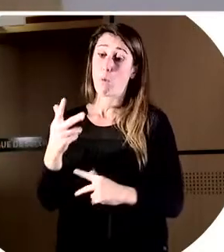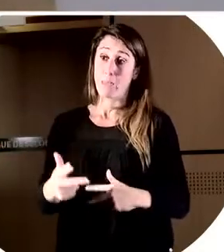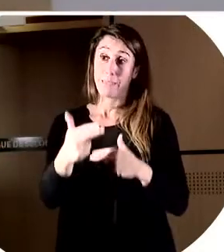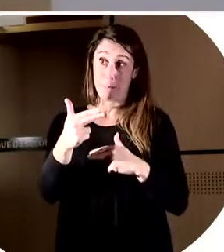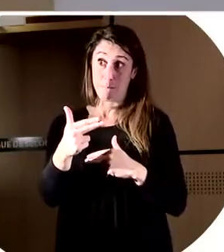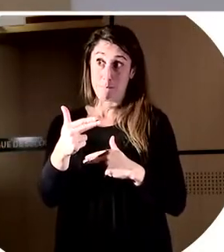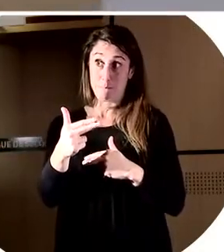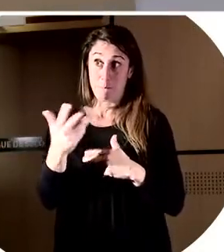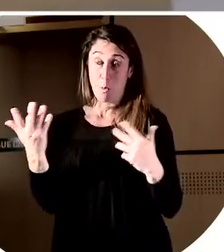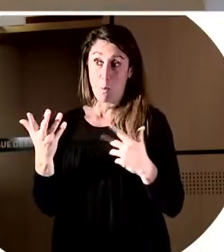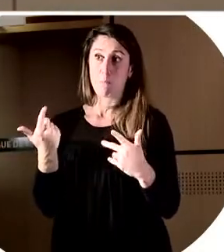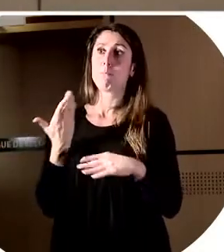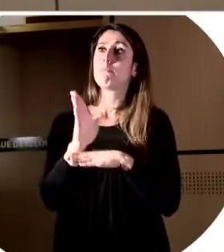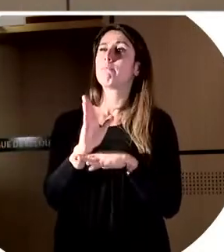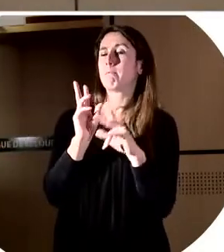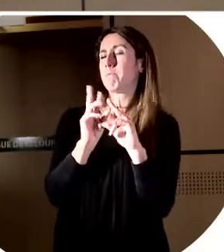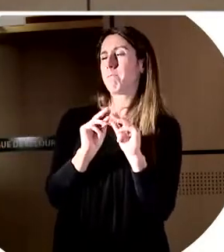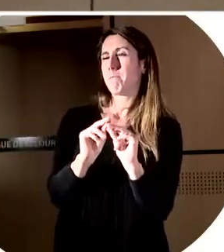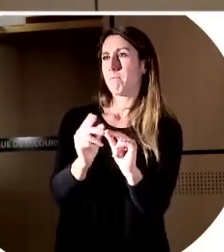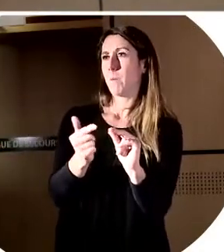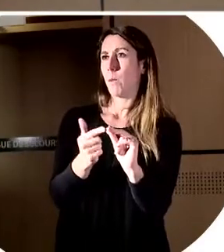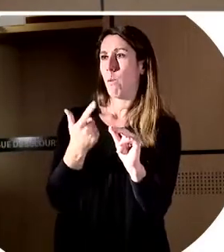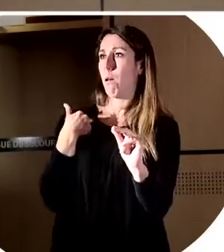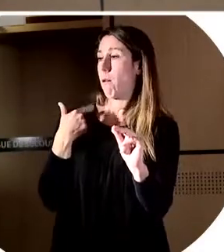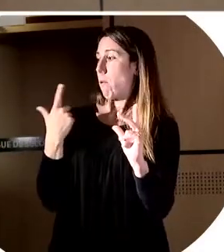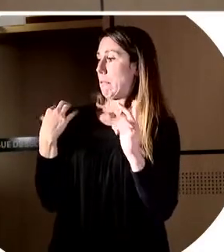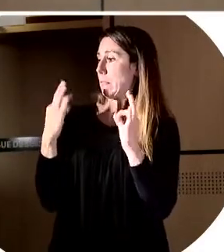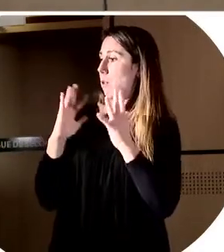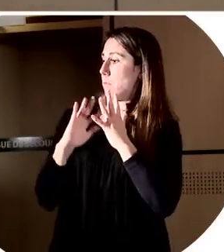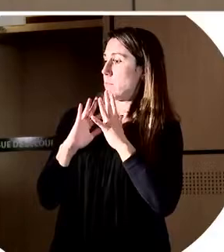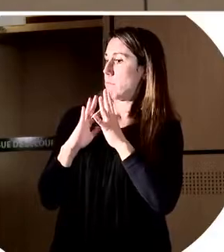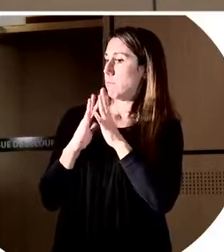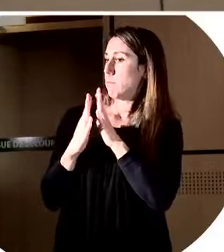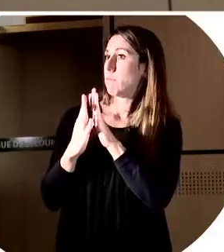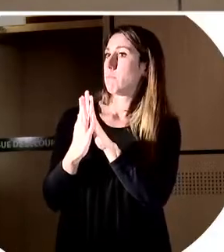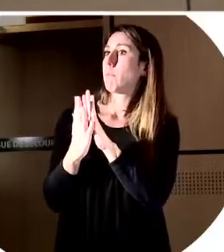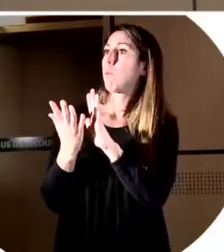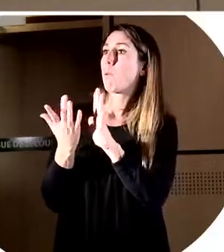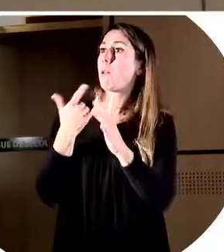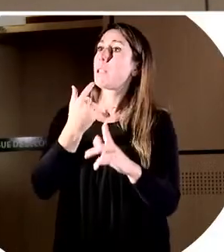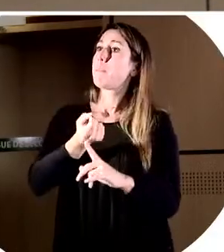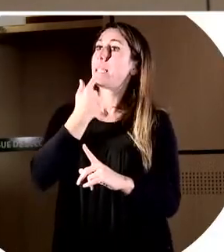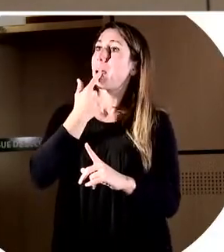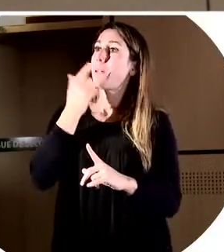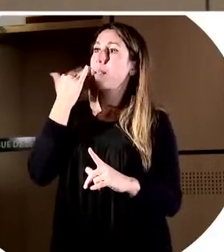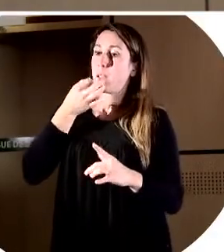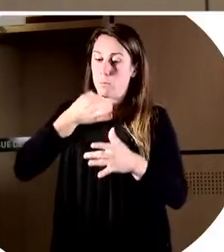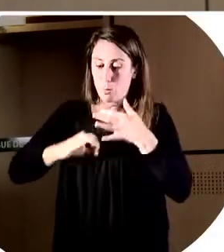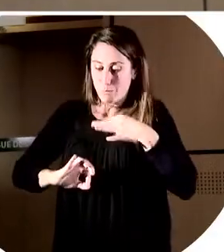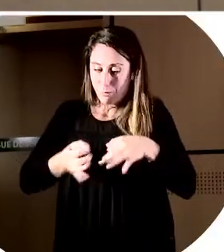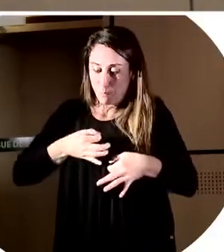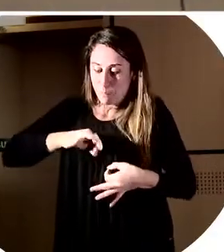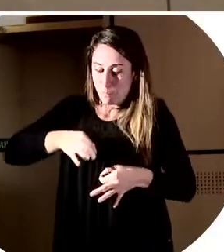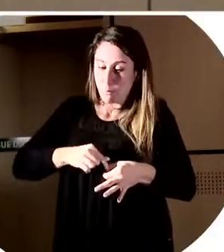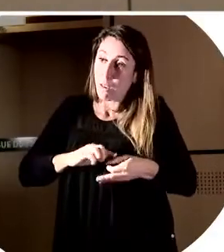vais vous décrire l'évolution au cours du temps de la concentration d'un médicament. Donc je vous ai dit que je me concentrais